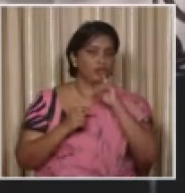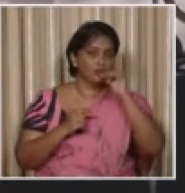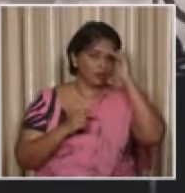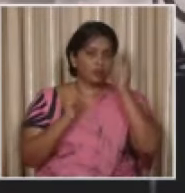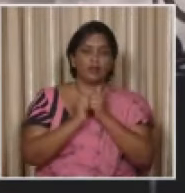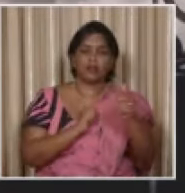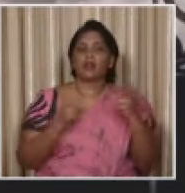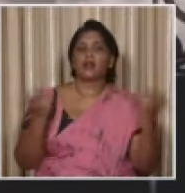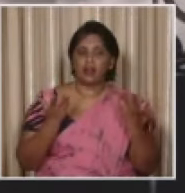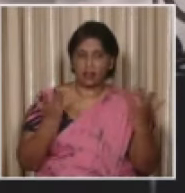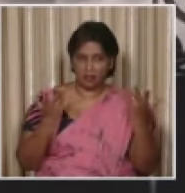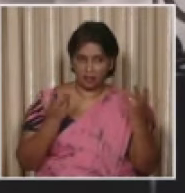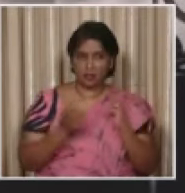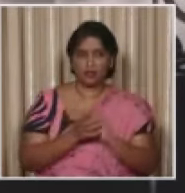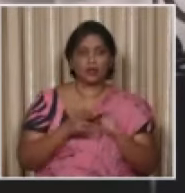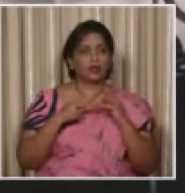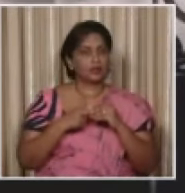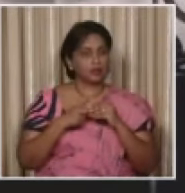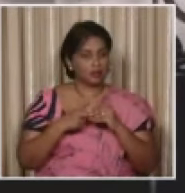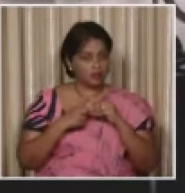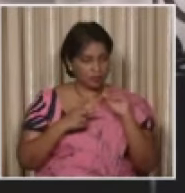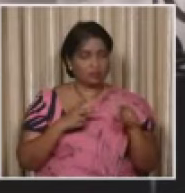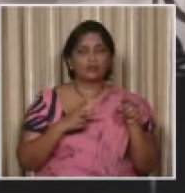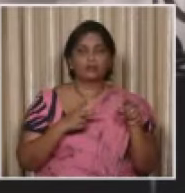कथानायकतुमा कटयुतु करला नैत देवेनि तर्के उने